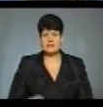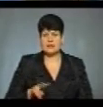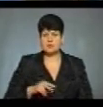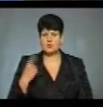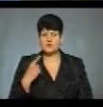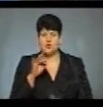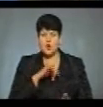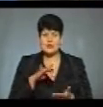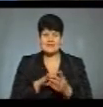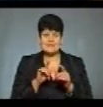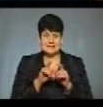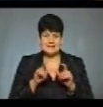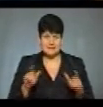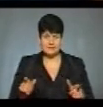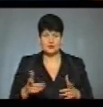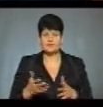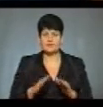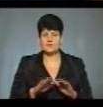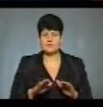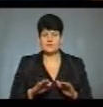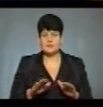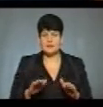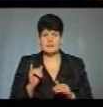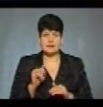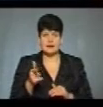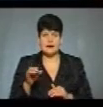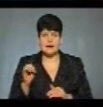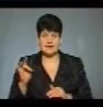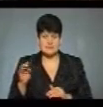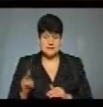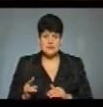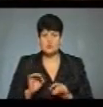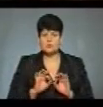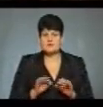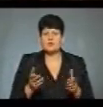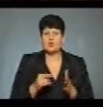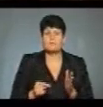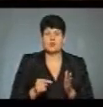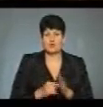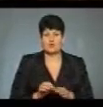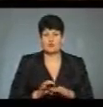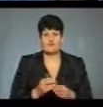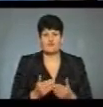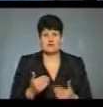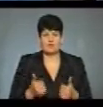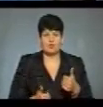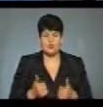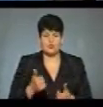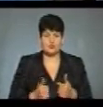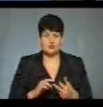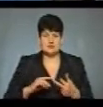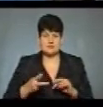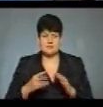центру еколого-натуралістичної творчості учнівської молоді Іван Герц розповів, з якою метою проводять виставку-конкурс «Замість